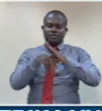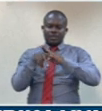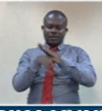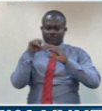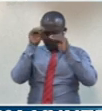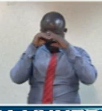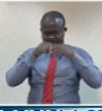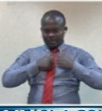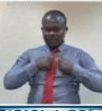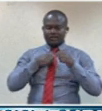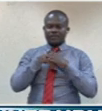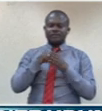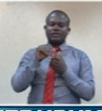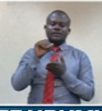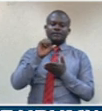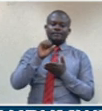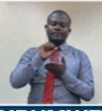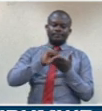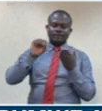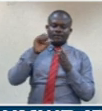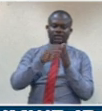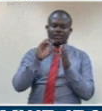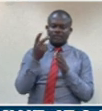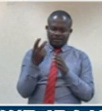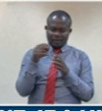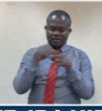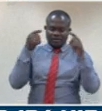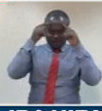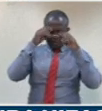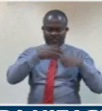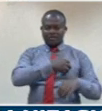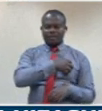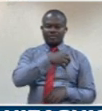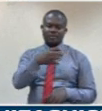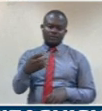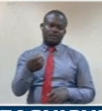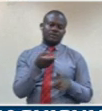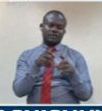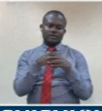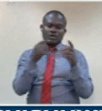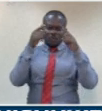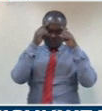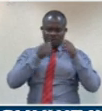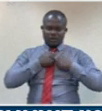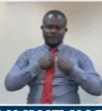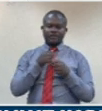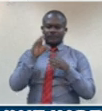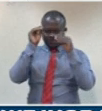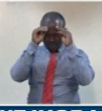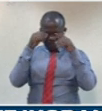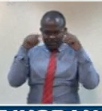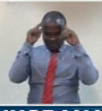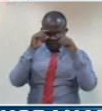mu Rwanda, afite impamyabumenyi y'icyiciro cya kabiri cya kaminuza mu by'ubukungu yakuye muri kaminuza nkuru y'u Rwanda. Yize kandi muri kaminuza